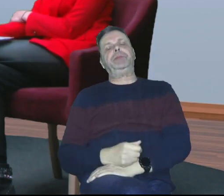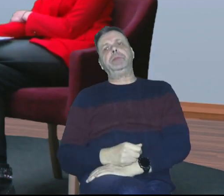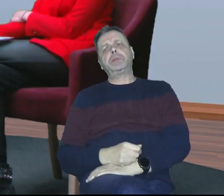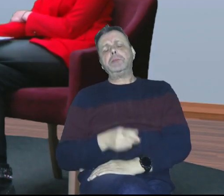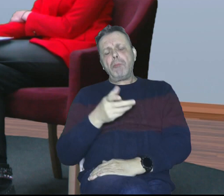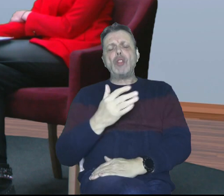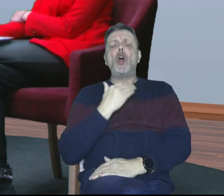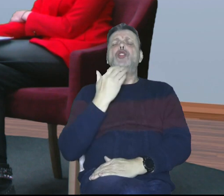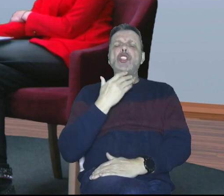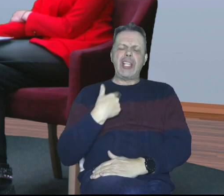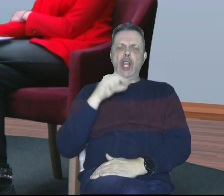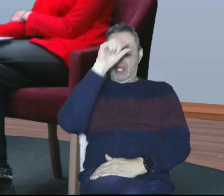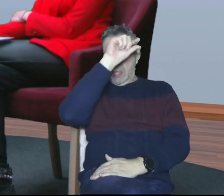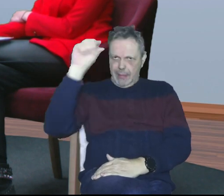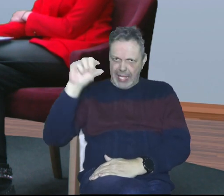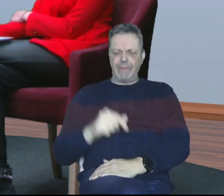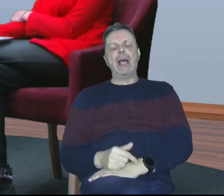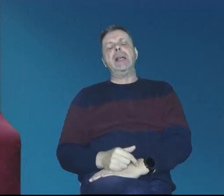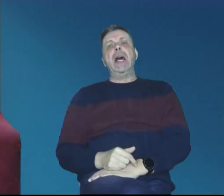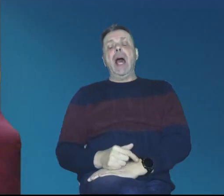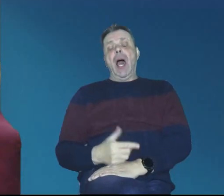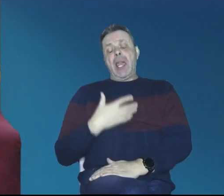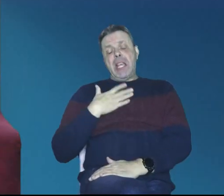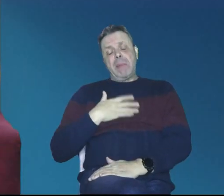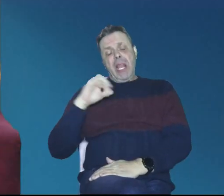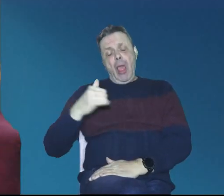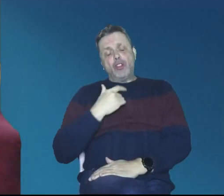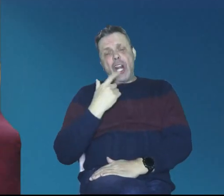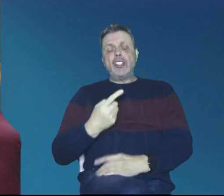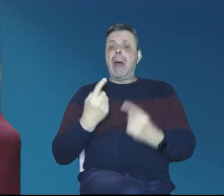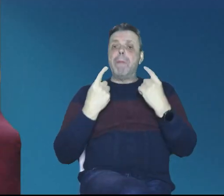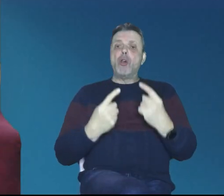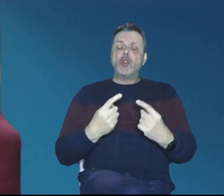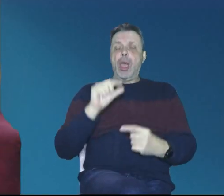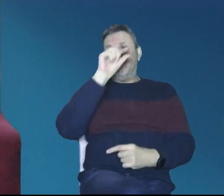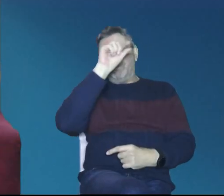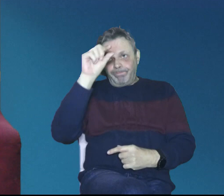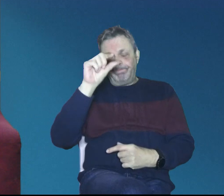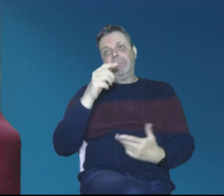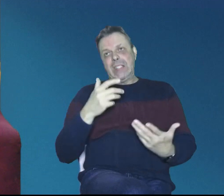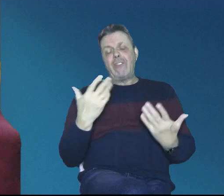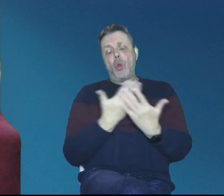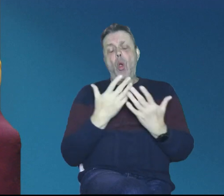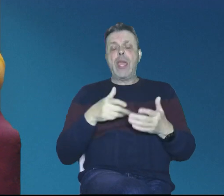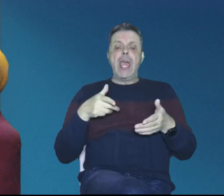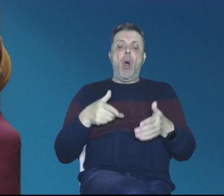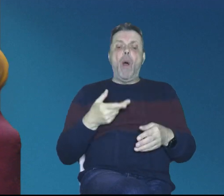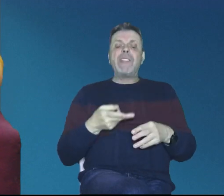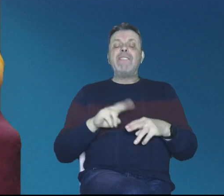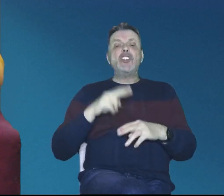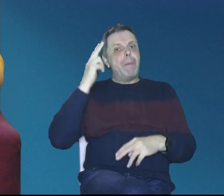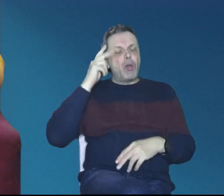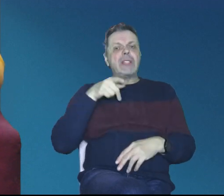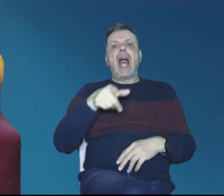komedije dell'arte. Evo, to je što se tiče Kolumbina kao takvih. Htjela sam još reći da možda postoji termin koji je